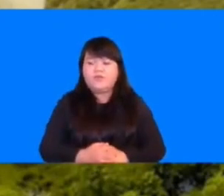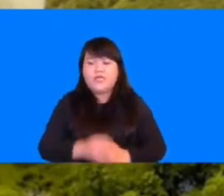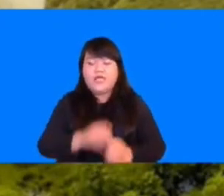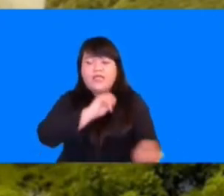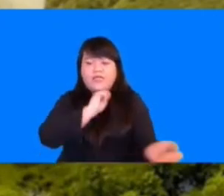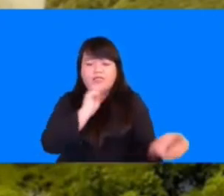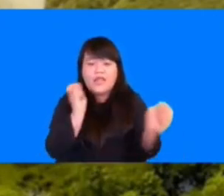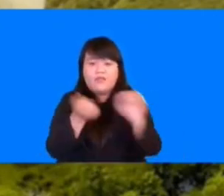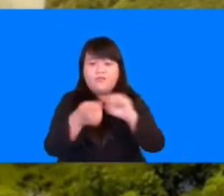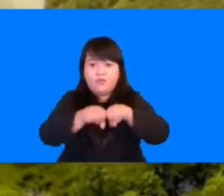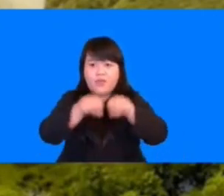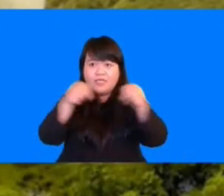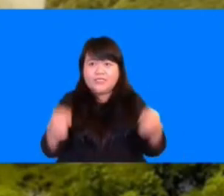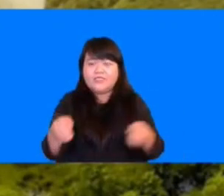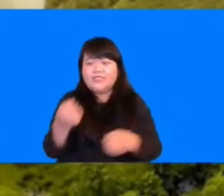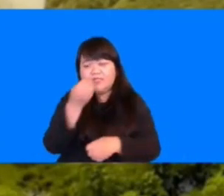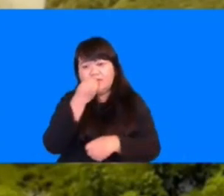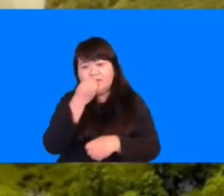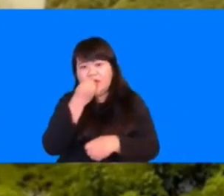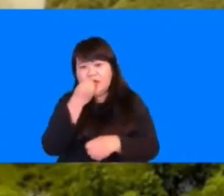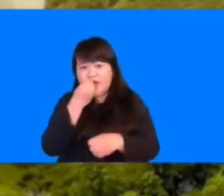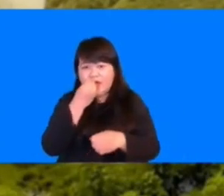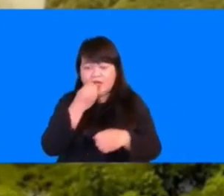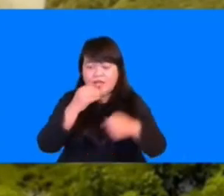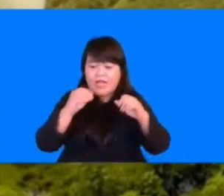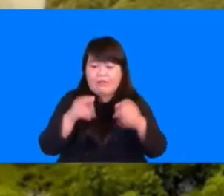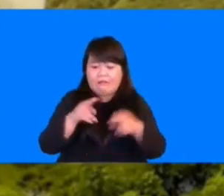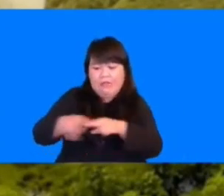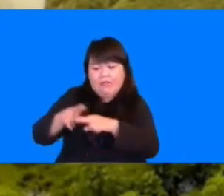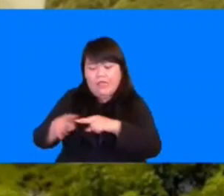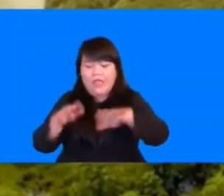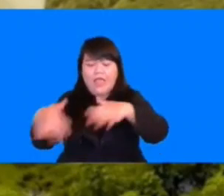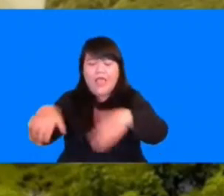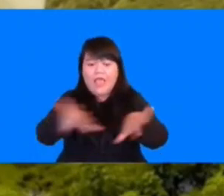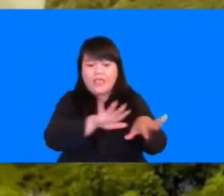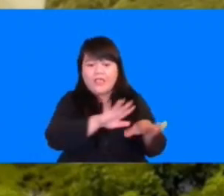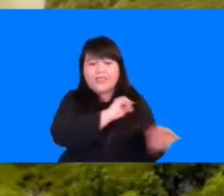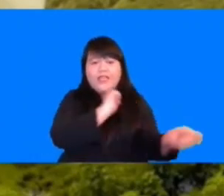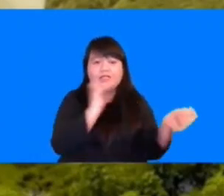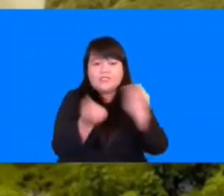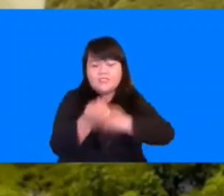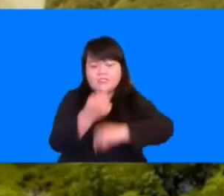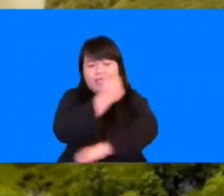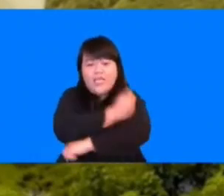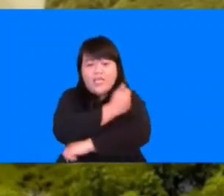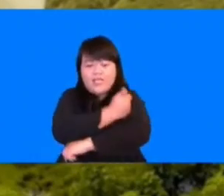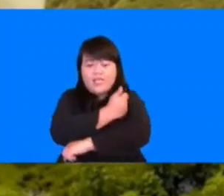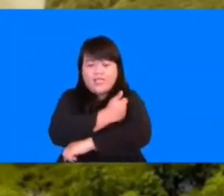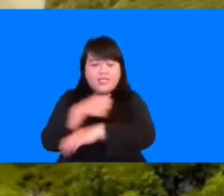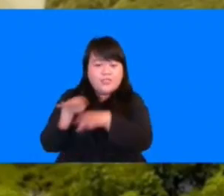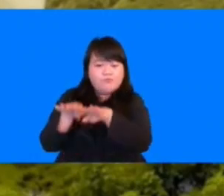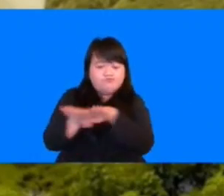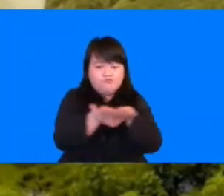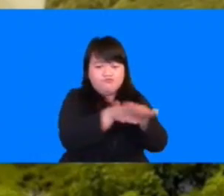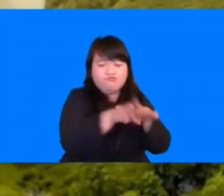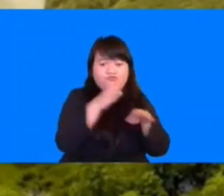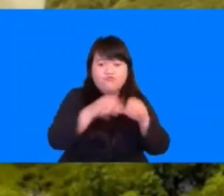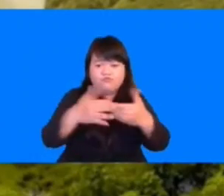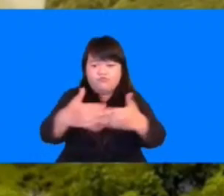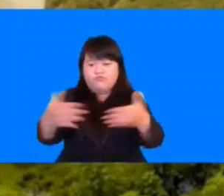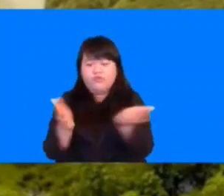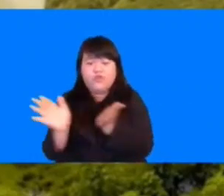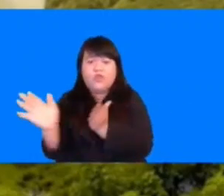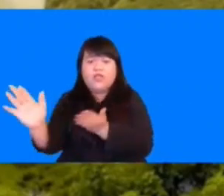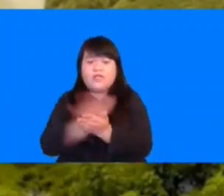Transformasi sistem pangan, konservasi sumber daya air, dan transisi energi perlu terus diiringi oleh upaya untuk memperluas